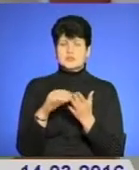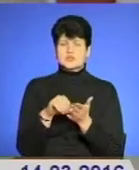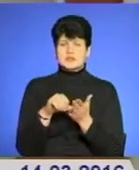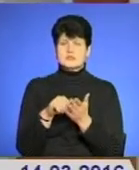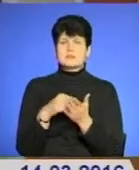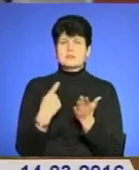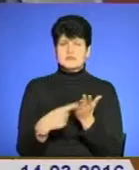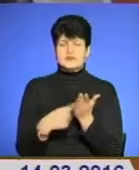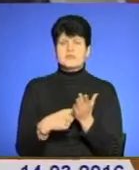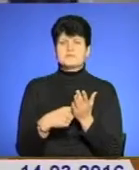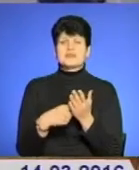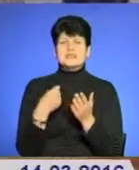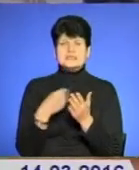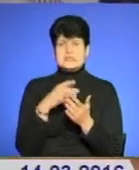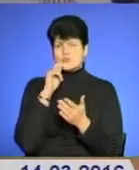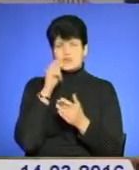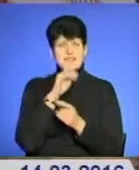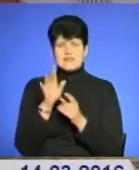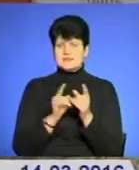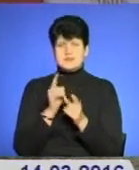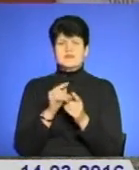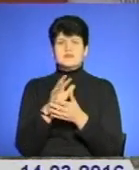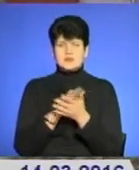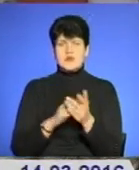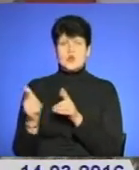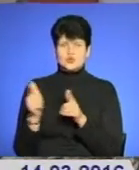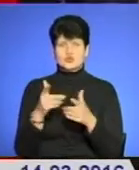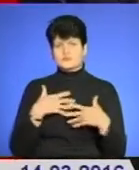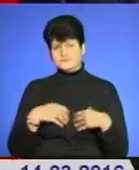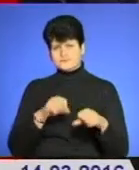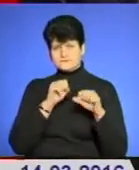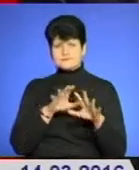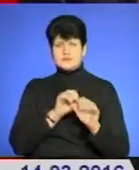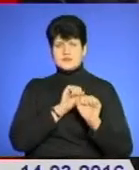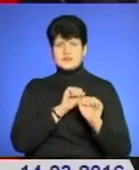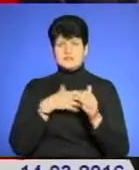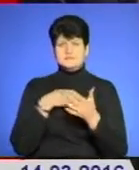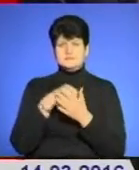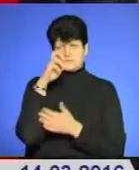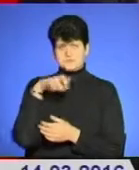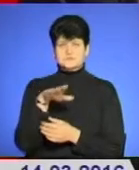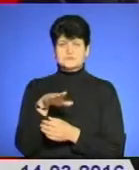підтвердила, цінності українців не змінилися. Вони й надалі готові самовіддано захищати свою вітчизну.